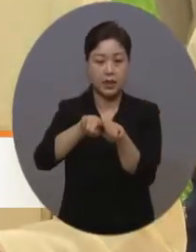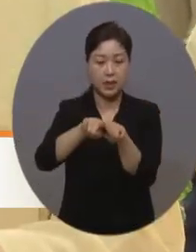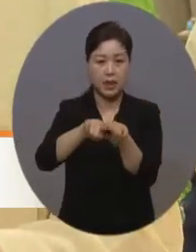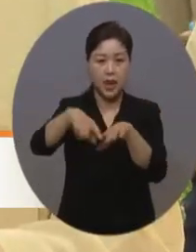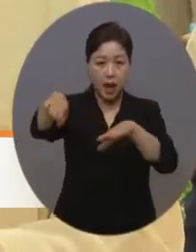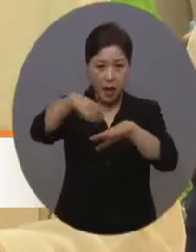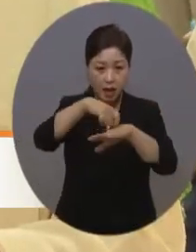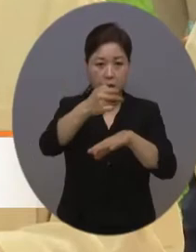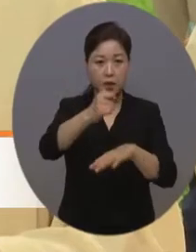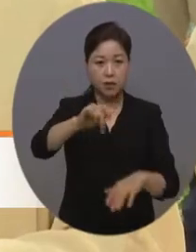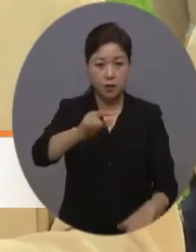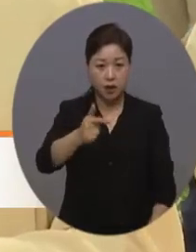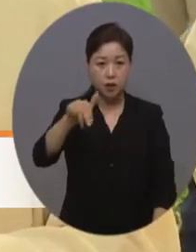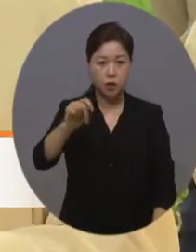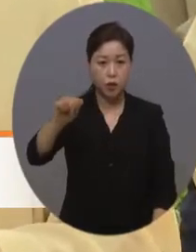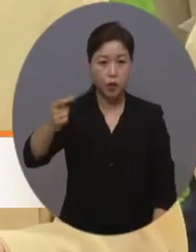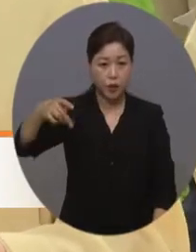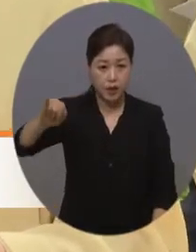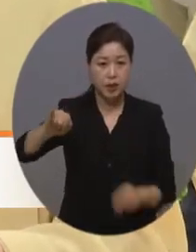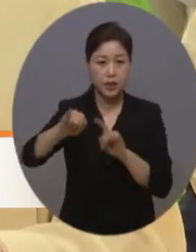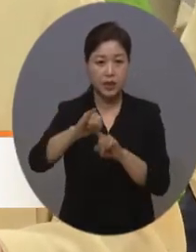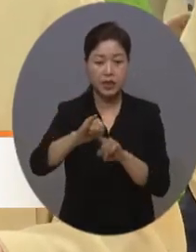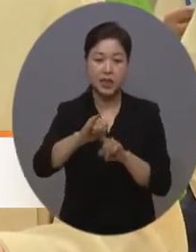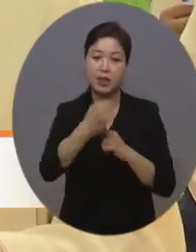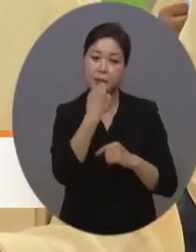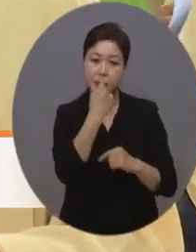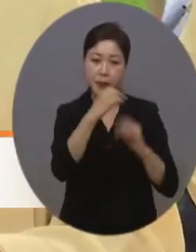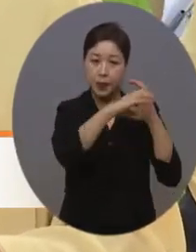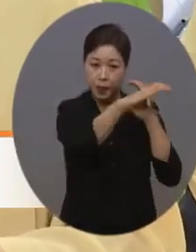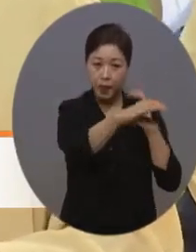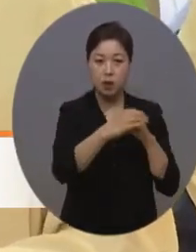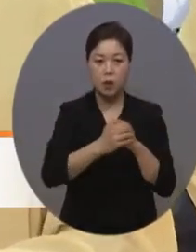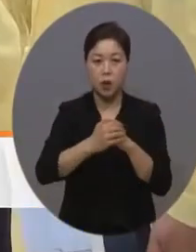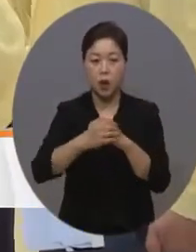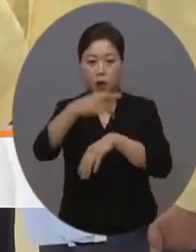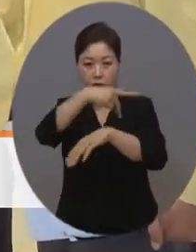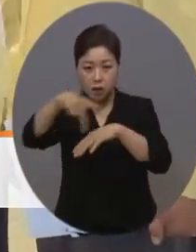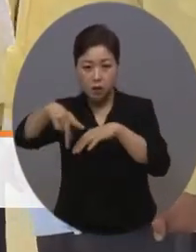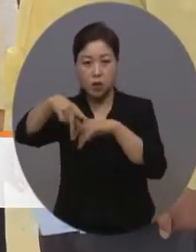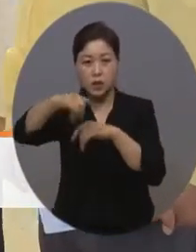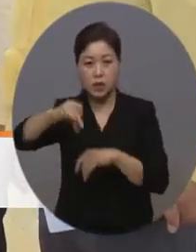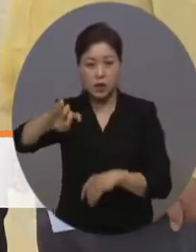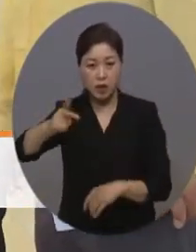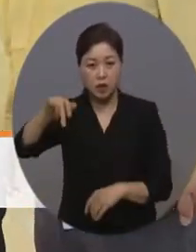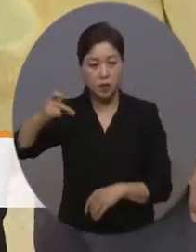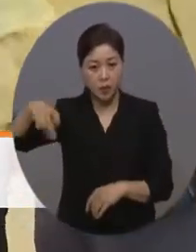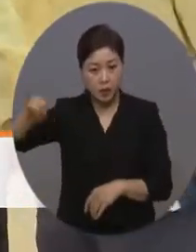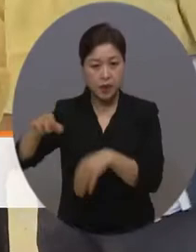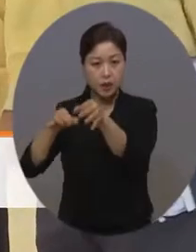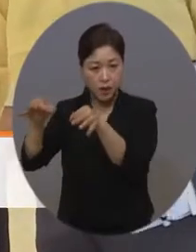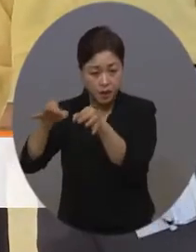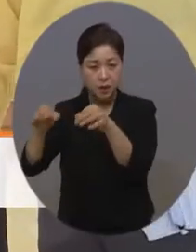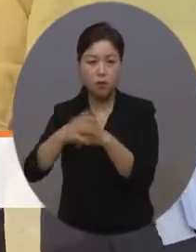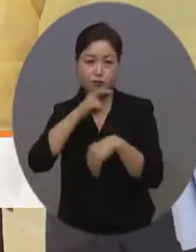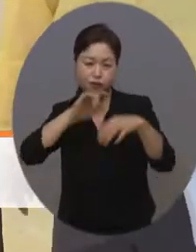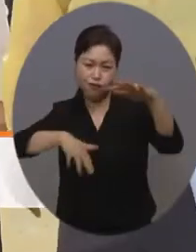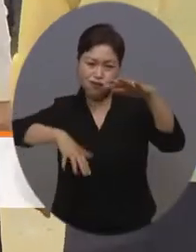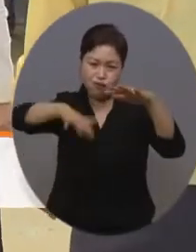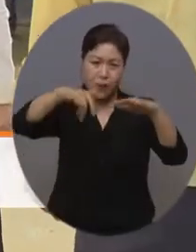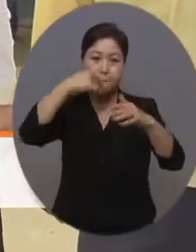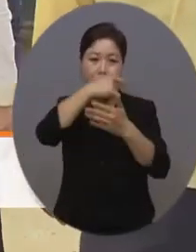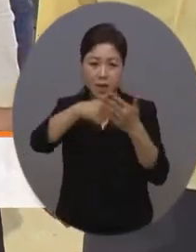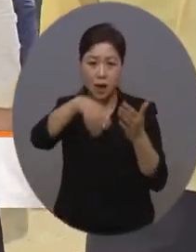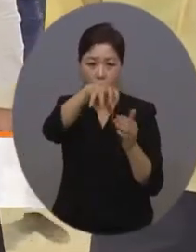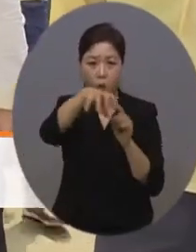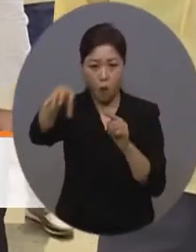현산면 초리 시설 하우스와 진도 지산면 소 풀이 조금 치장 등 침수 피해 지역을 둘러본 후 피해